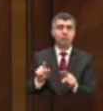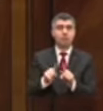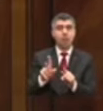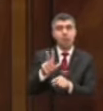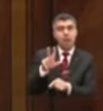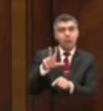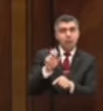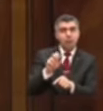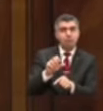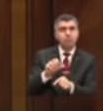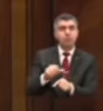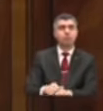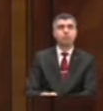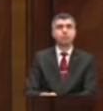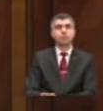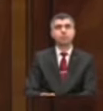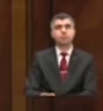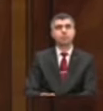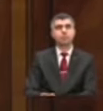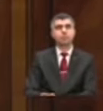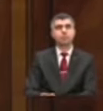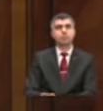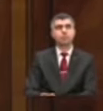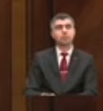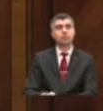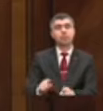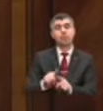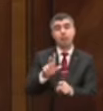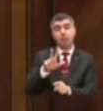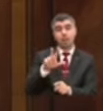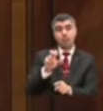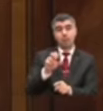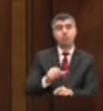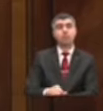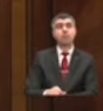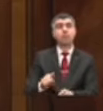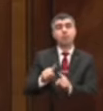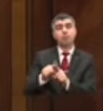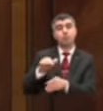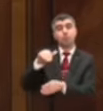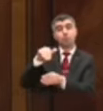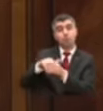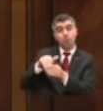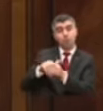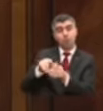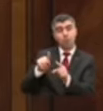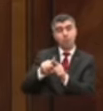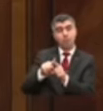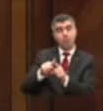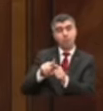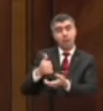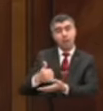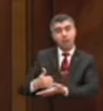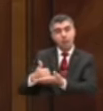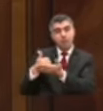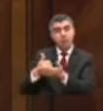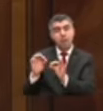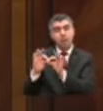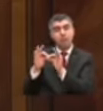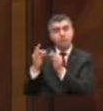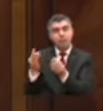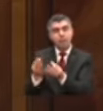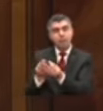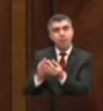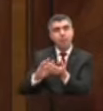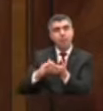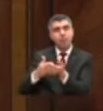بان الصندوق اسمع الاخوان انتم عارفين استاذه انتم عارفين بان الصندوق تعطى باش يعاون الاسر باش